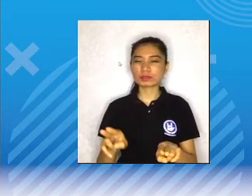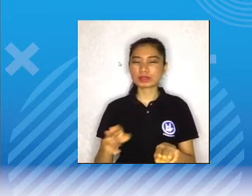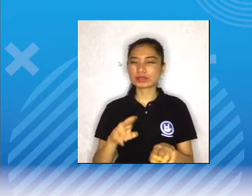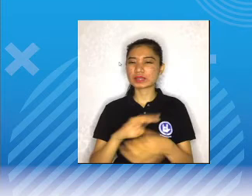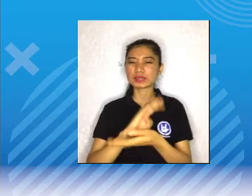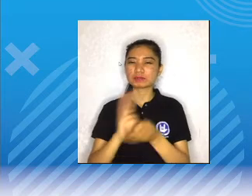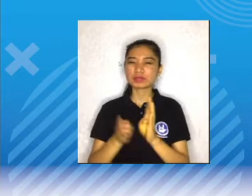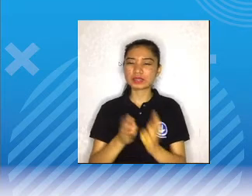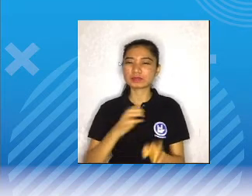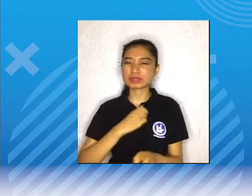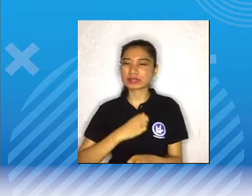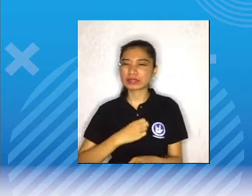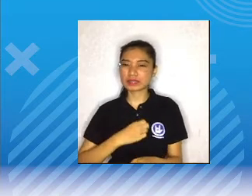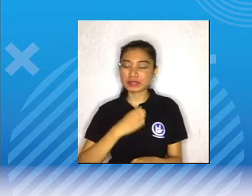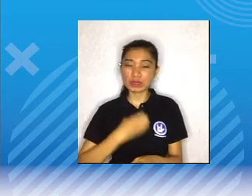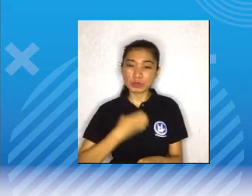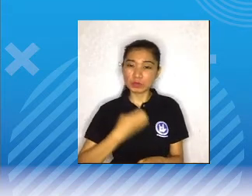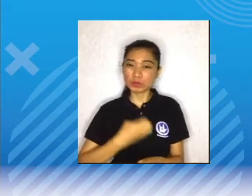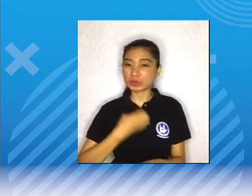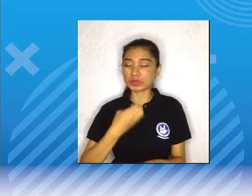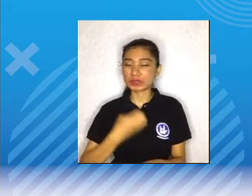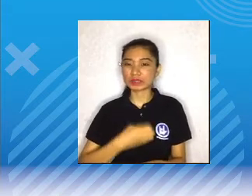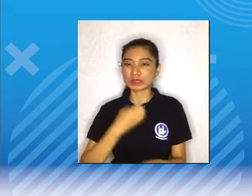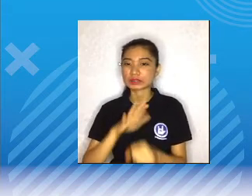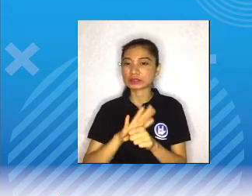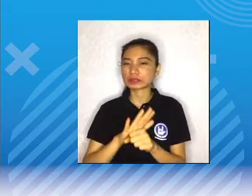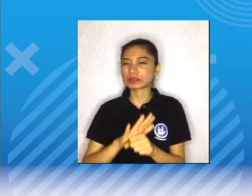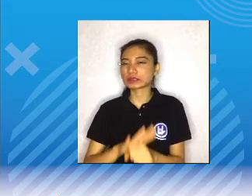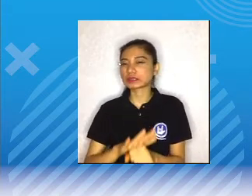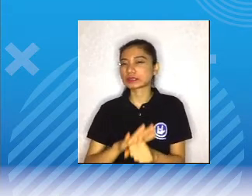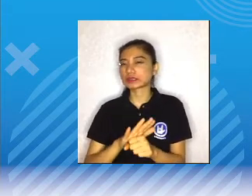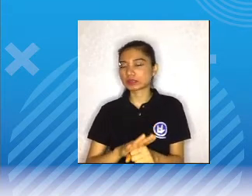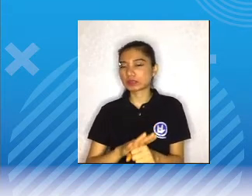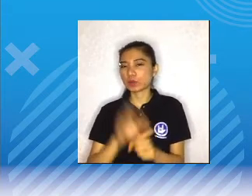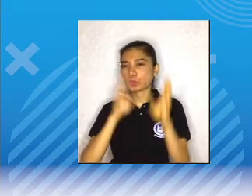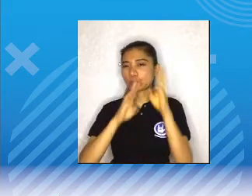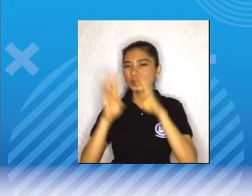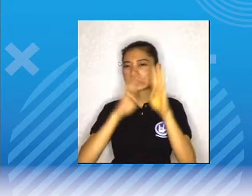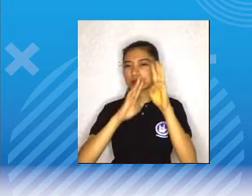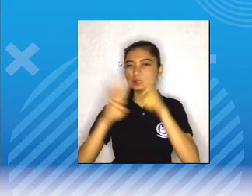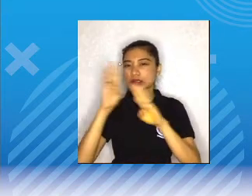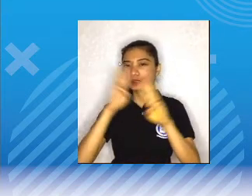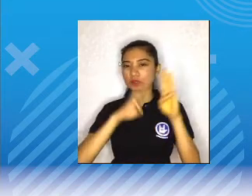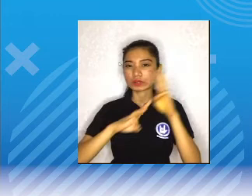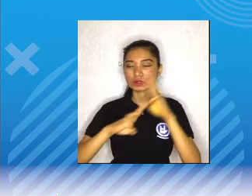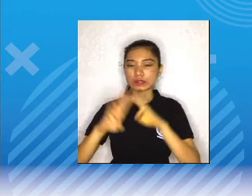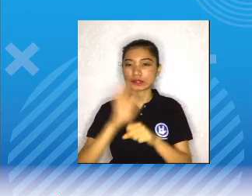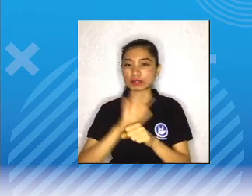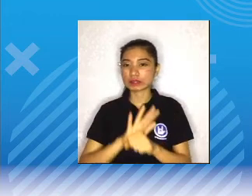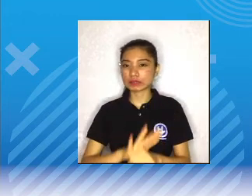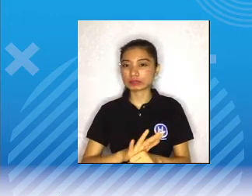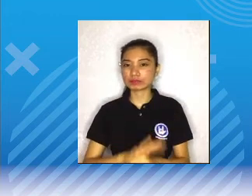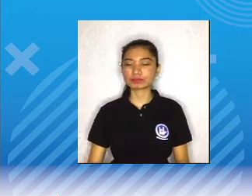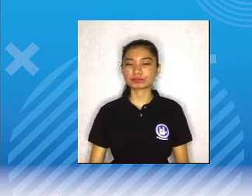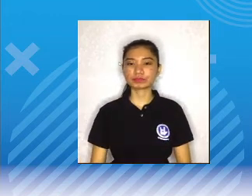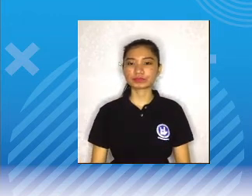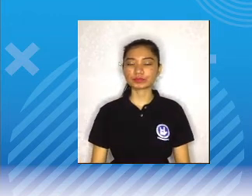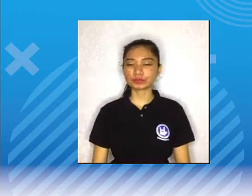distressed naman. Sobra-sobra naman tayong nababahala and distressed.